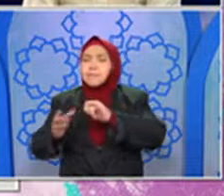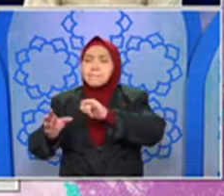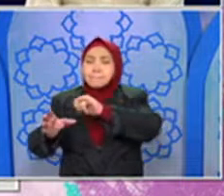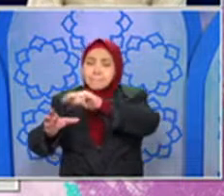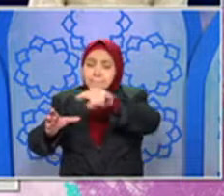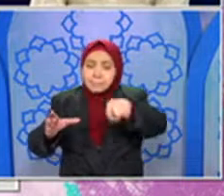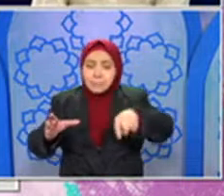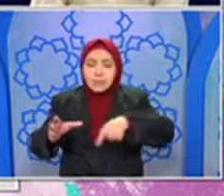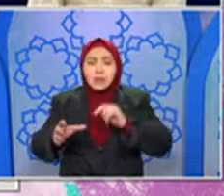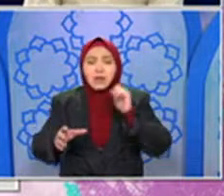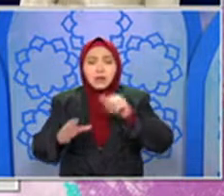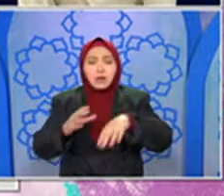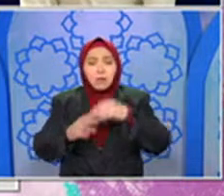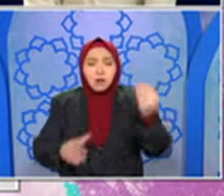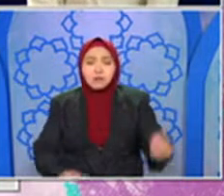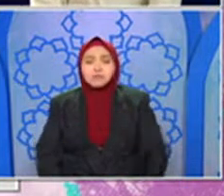يخرجوا